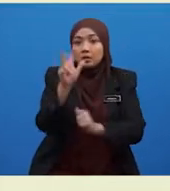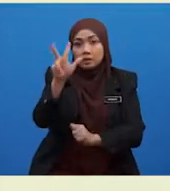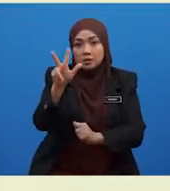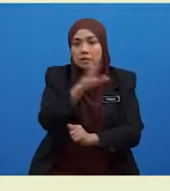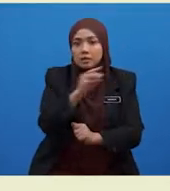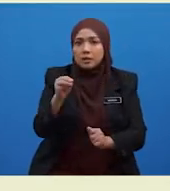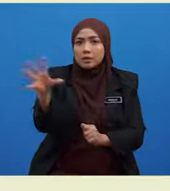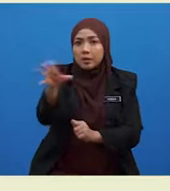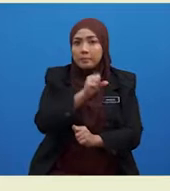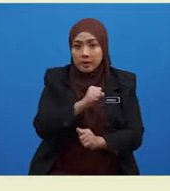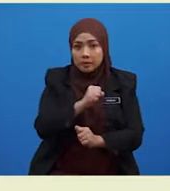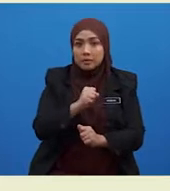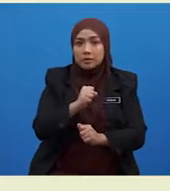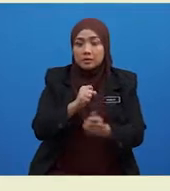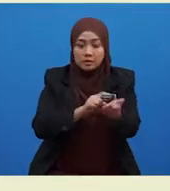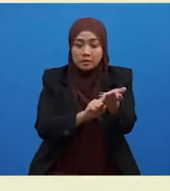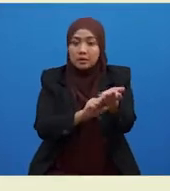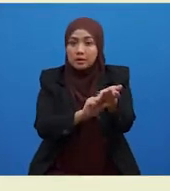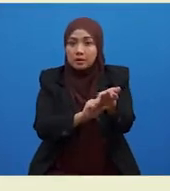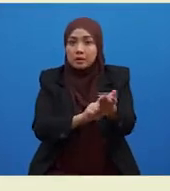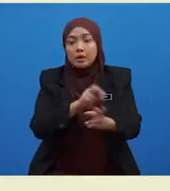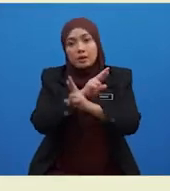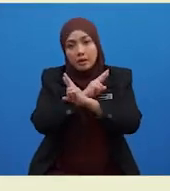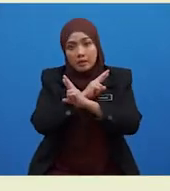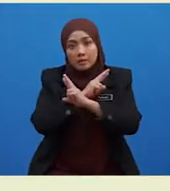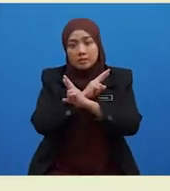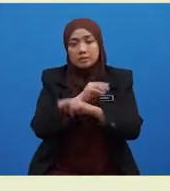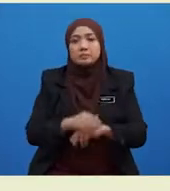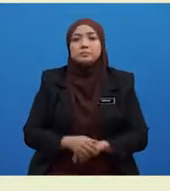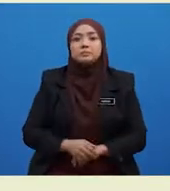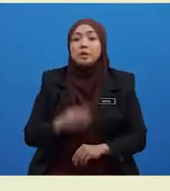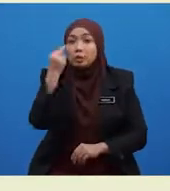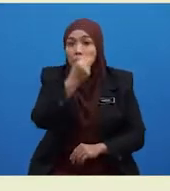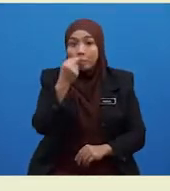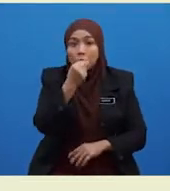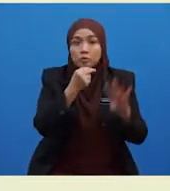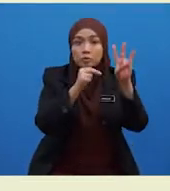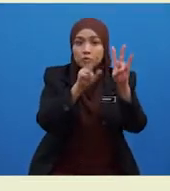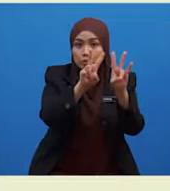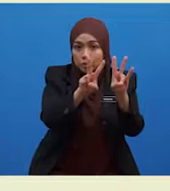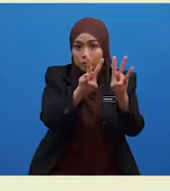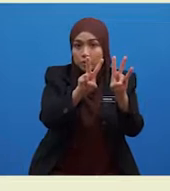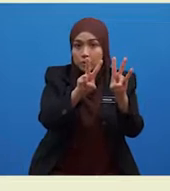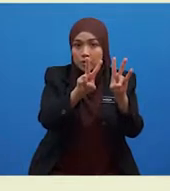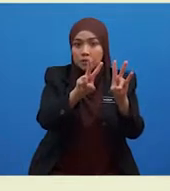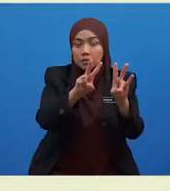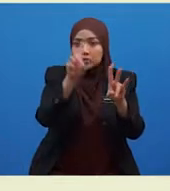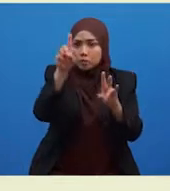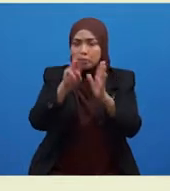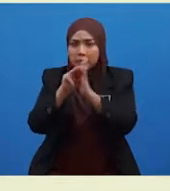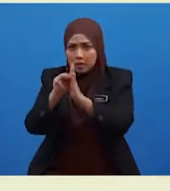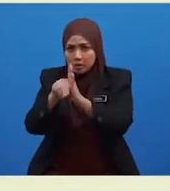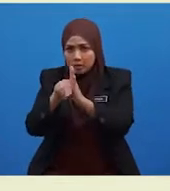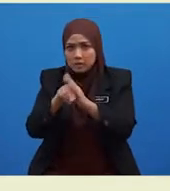akan mendapat kadar nadi rehat kita. Kadar nadi individu normal ialah 72 denyutan nadi